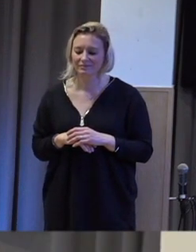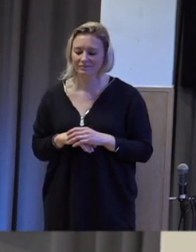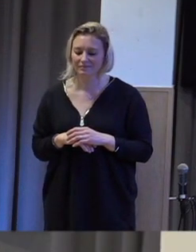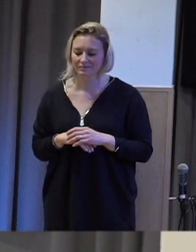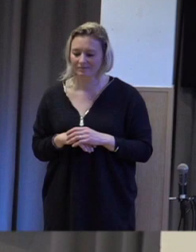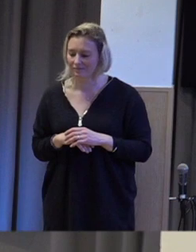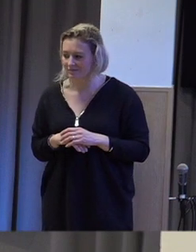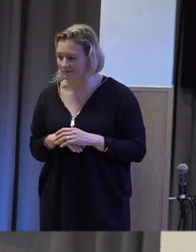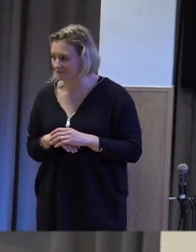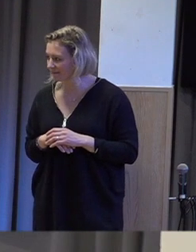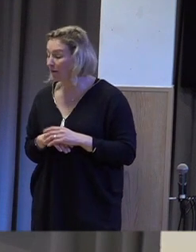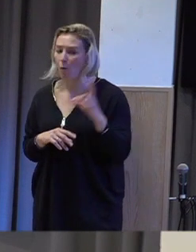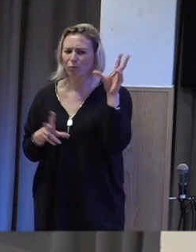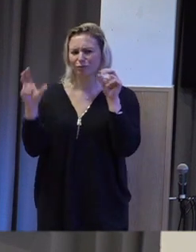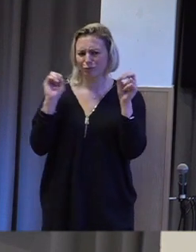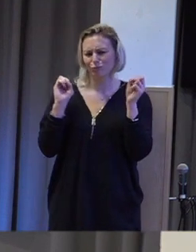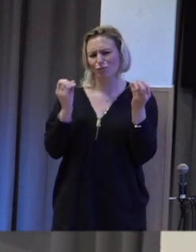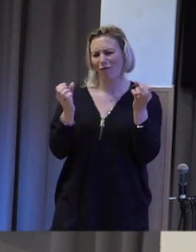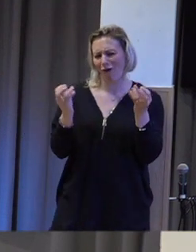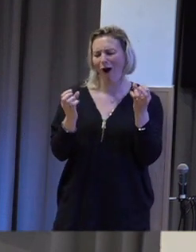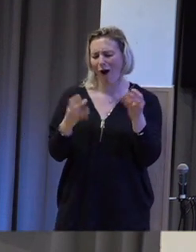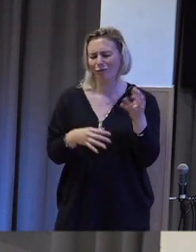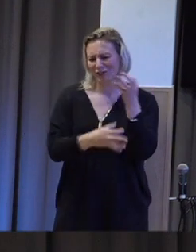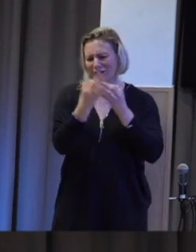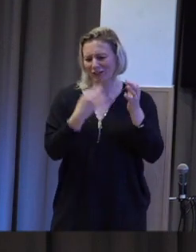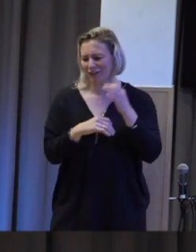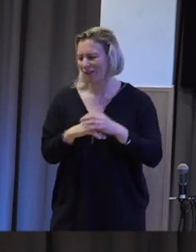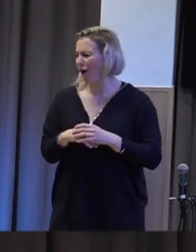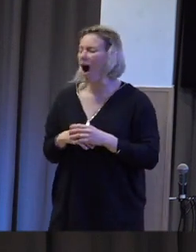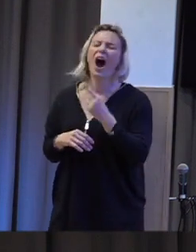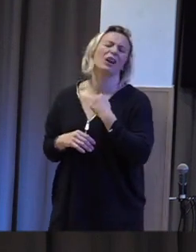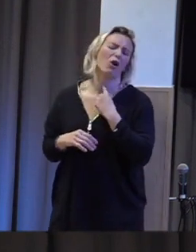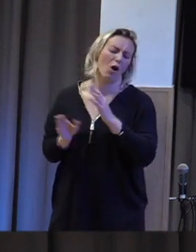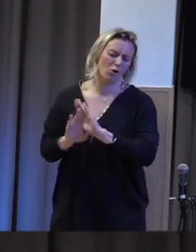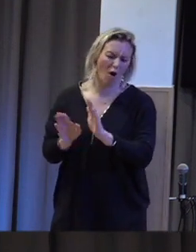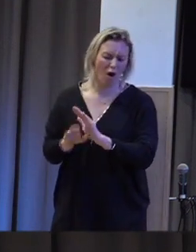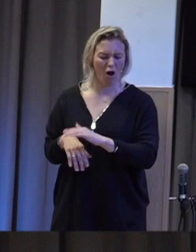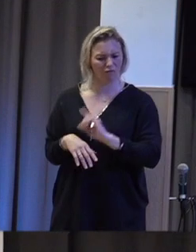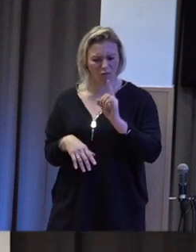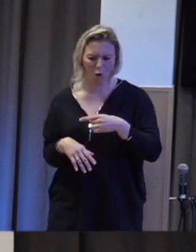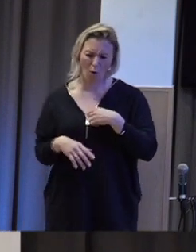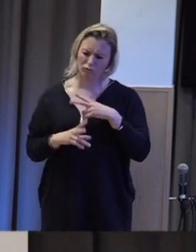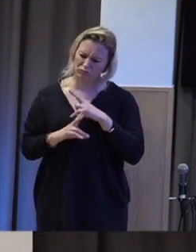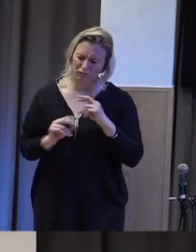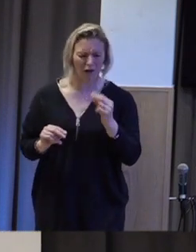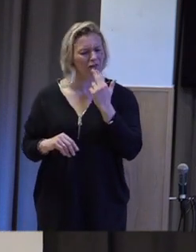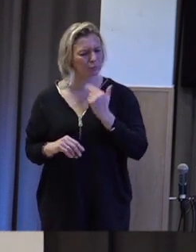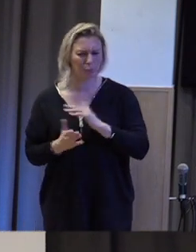j'en ai déjà plusieurs fois entendu, hein? Ouais, buvez pas d'alcool, soyez remplis de l'esprit, patati et